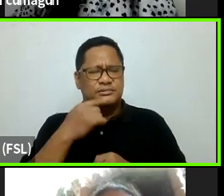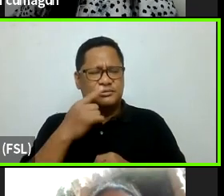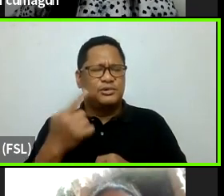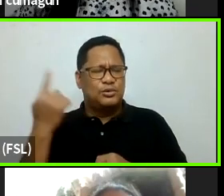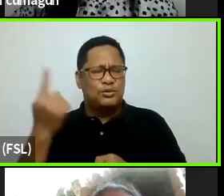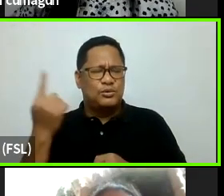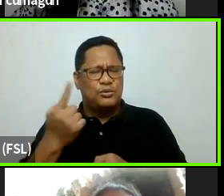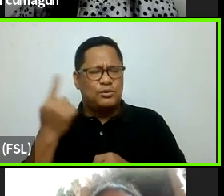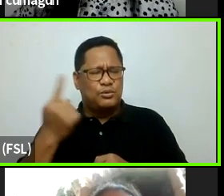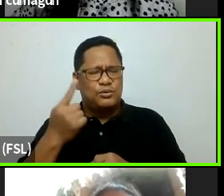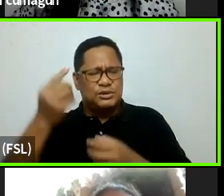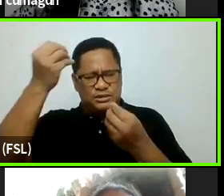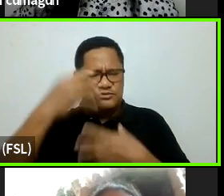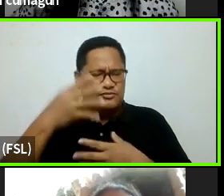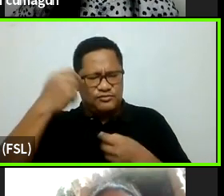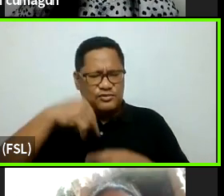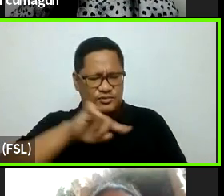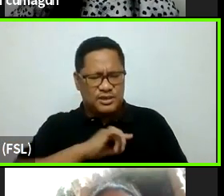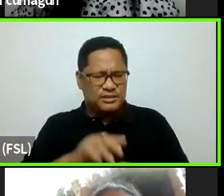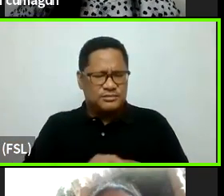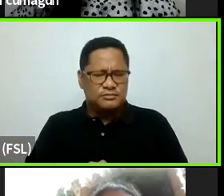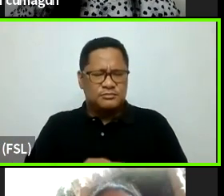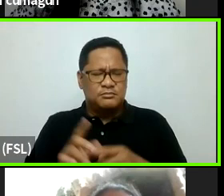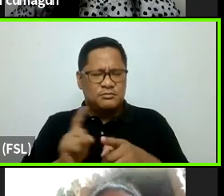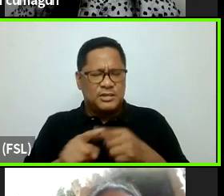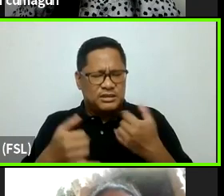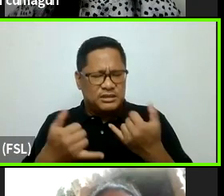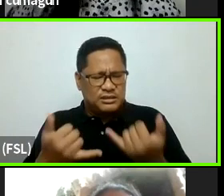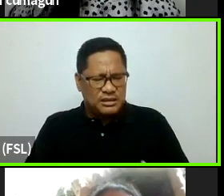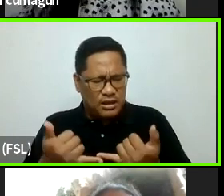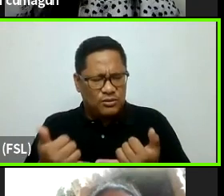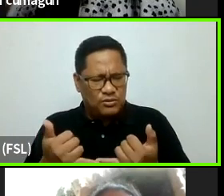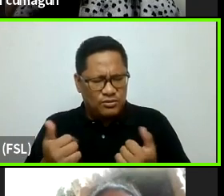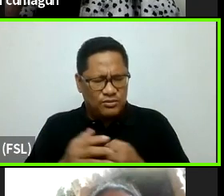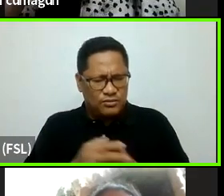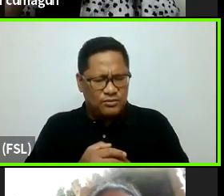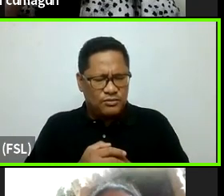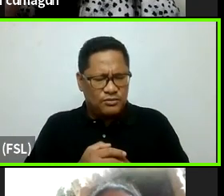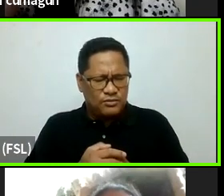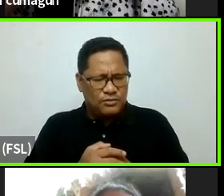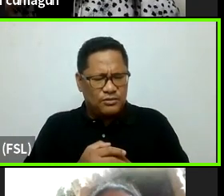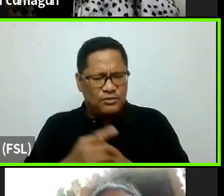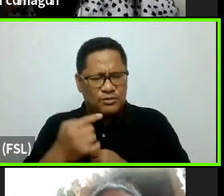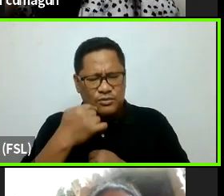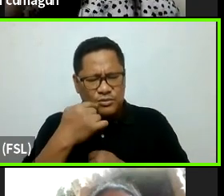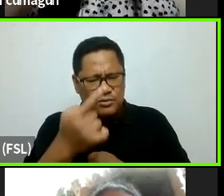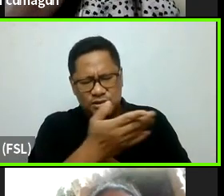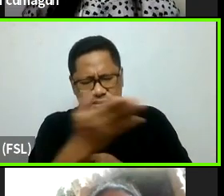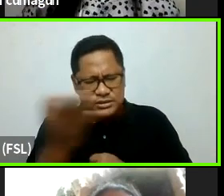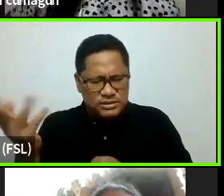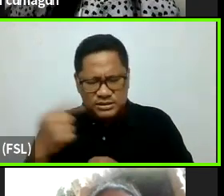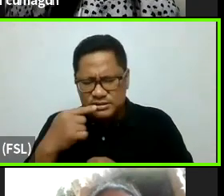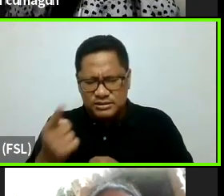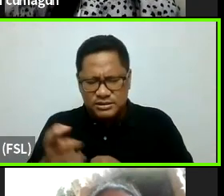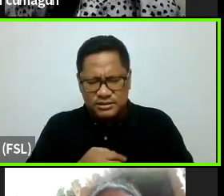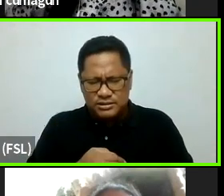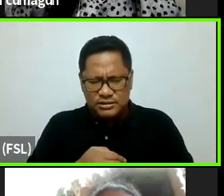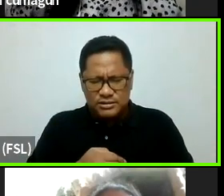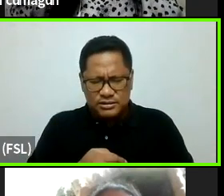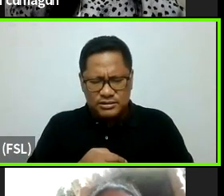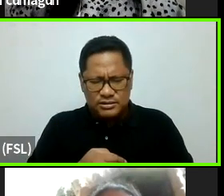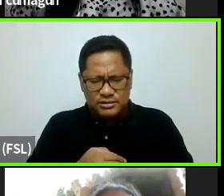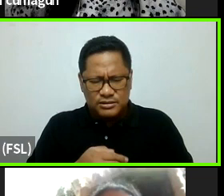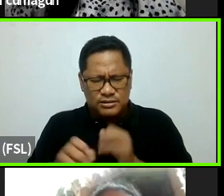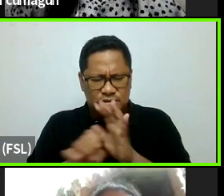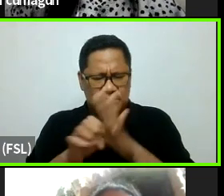sa aming sinasabi. Ngayon, Sir Ro, meron ako laging sinasabi pagka nag-meet. Minsan lang naman